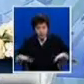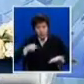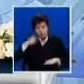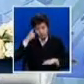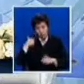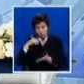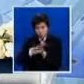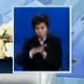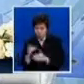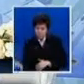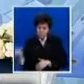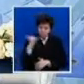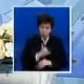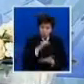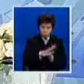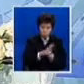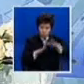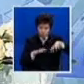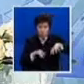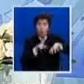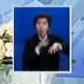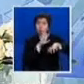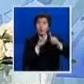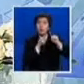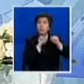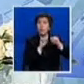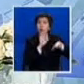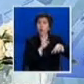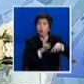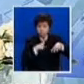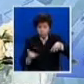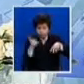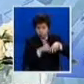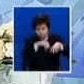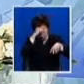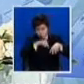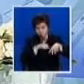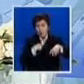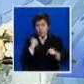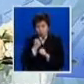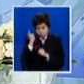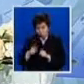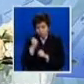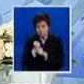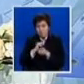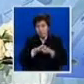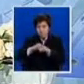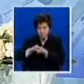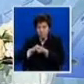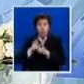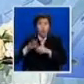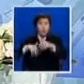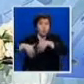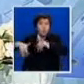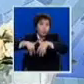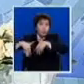ในโรงเรียนที่มีคุณภาพสูงในตำบลของตัวเองเรื่องนี้เราจะทำงานกับองค์กรปกครองส่วนท้องถิ่นในการจัดบริการใน